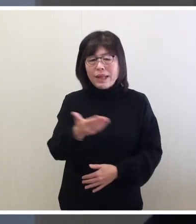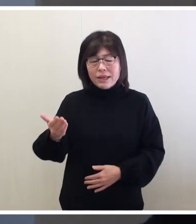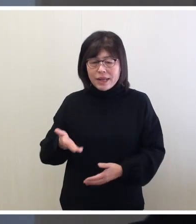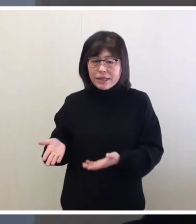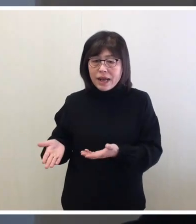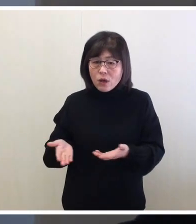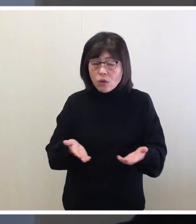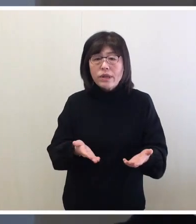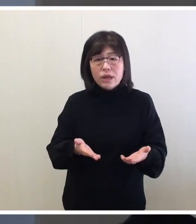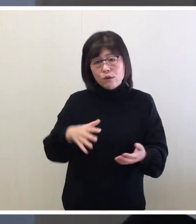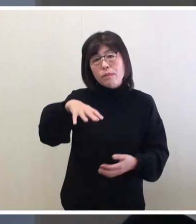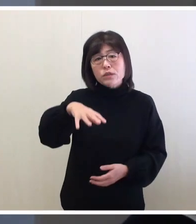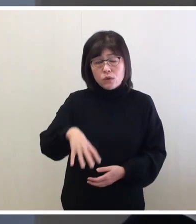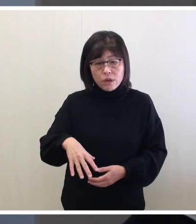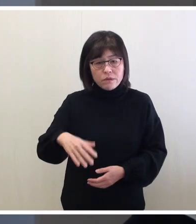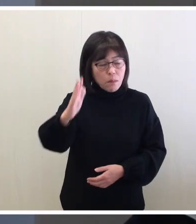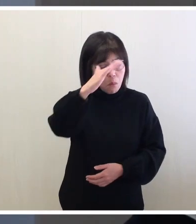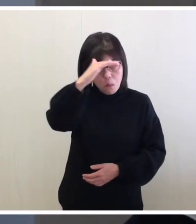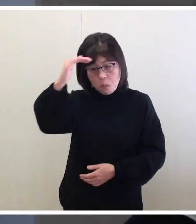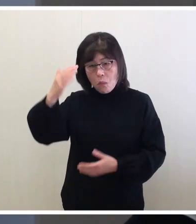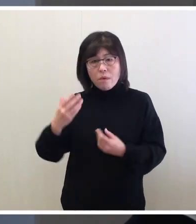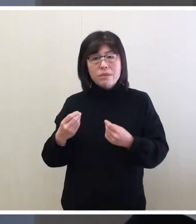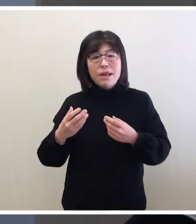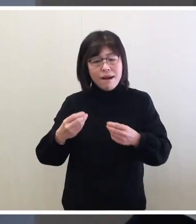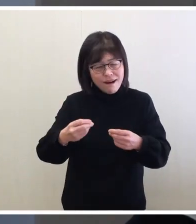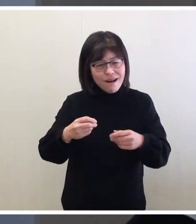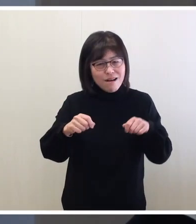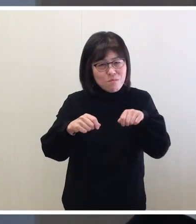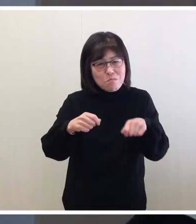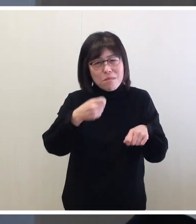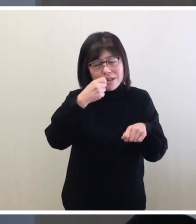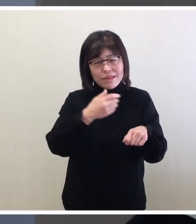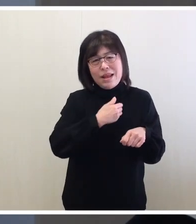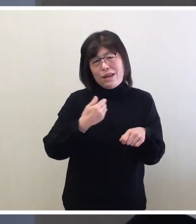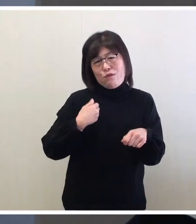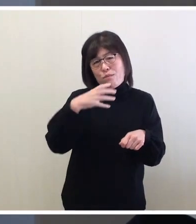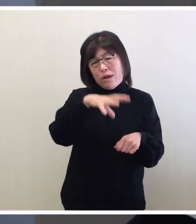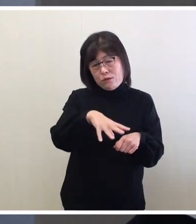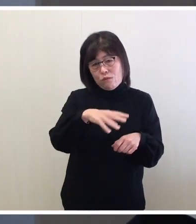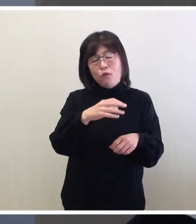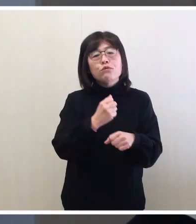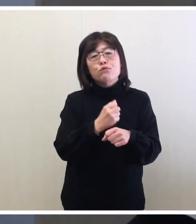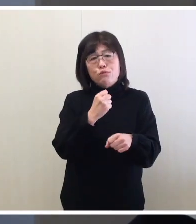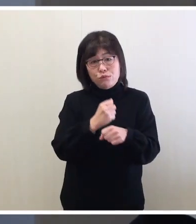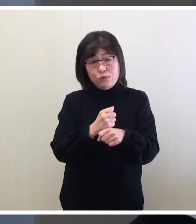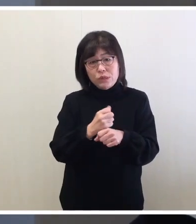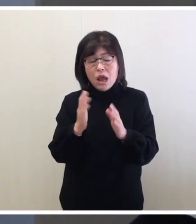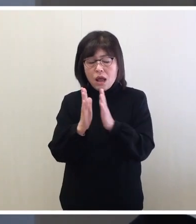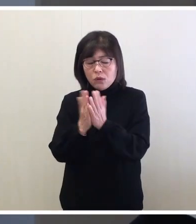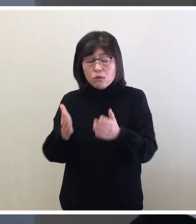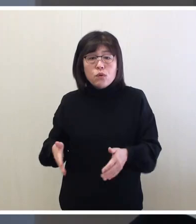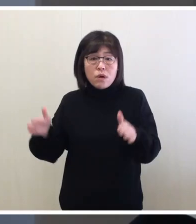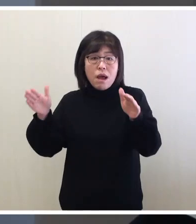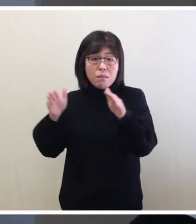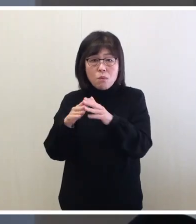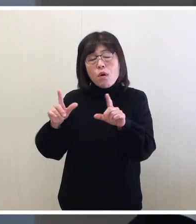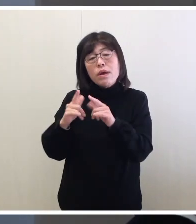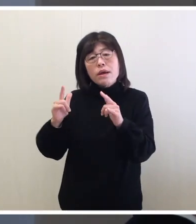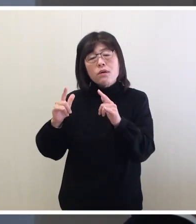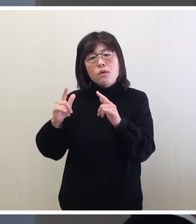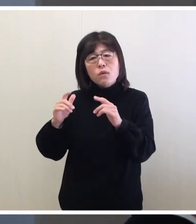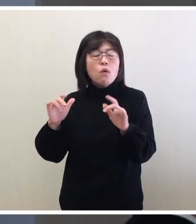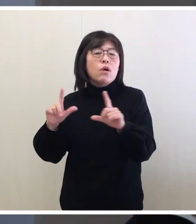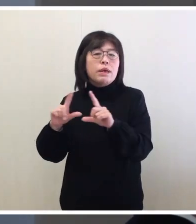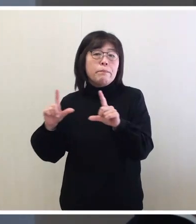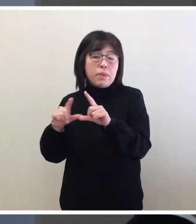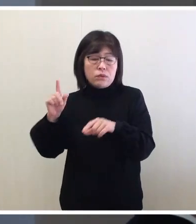地域住民に開放できるエリアでは眺望を楽しみながら食事をできるレストランなどを計画していきます。図書館も一般